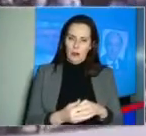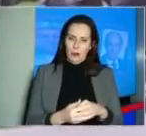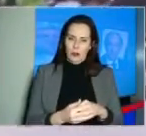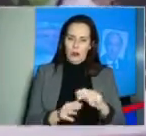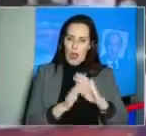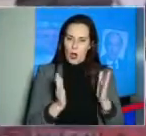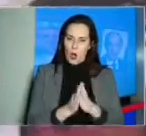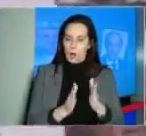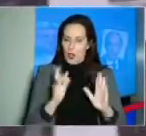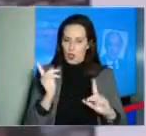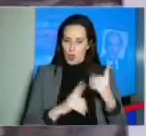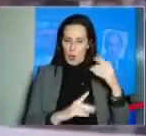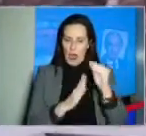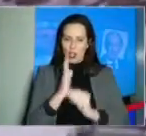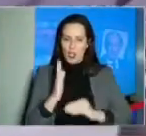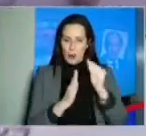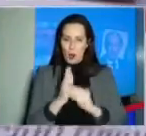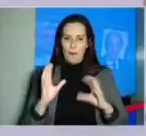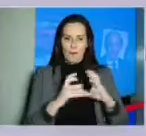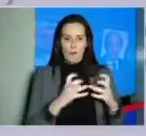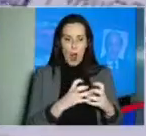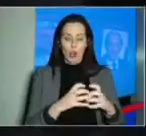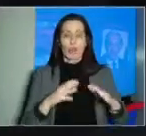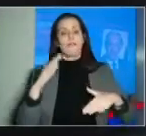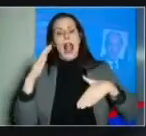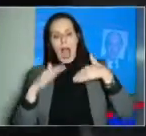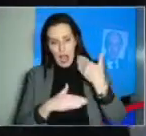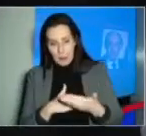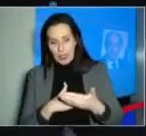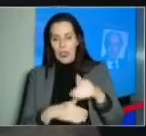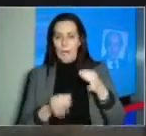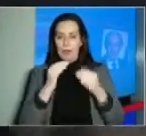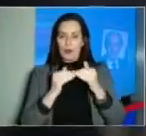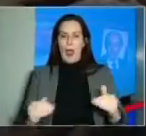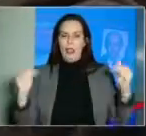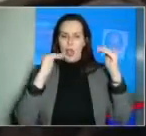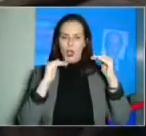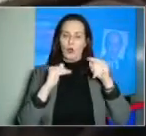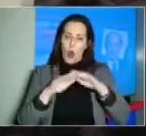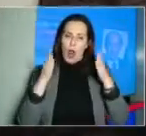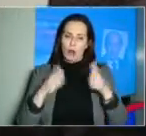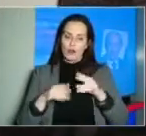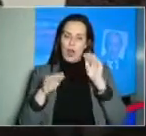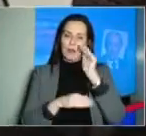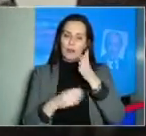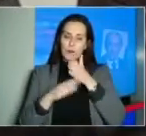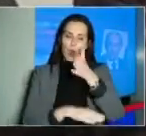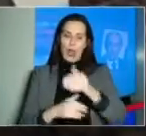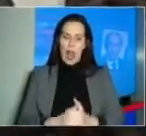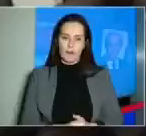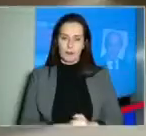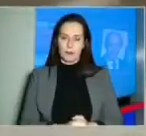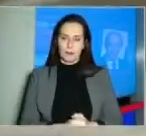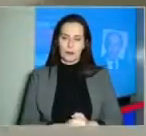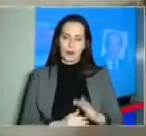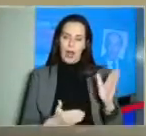על כל הדינמיקה של הרשימות והמפלגות. ולאחר מכן, בג"ץ הוא הגוף שאפשר לפנות אליו